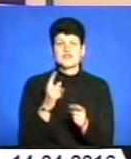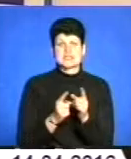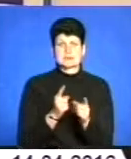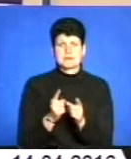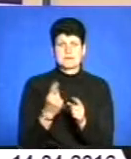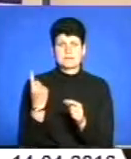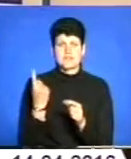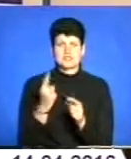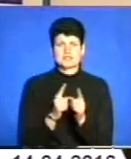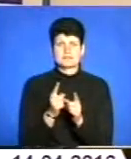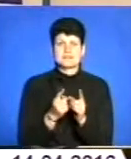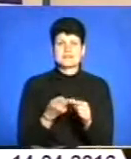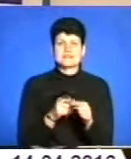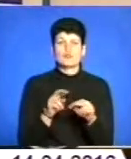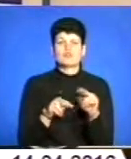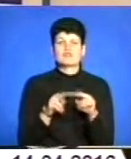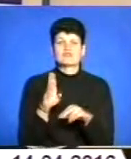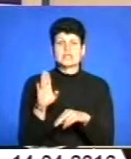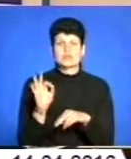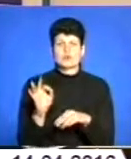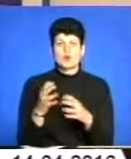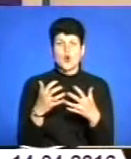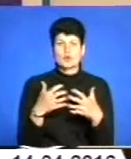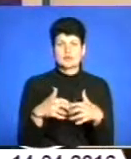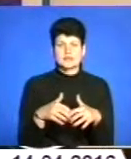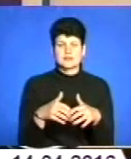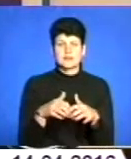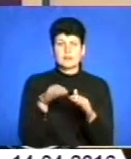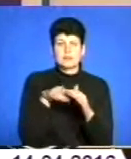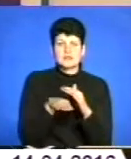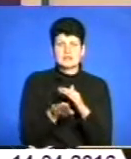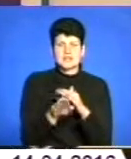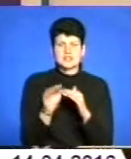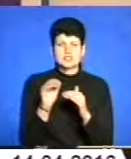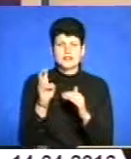Перша зміна – це будівництво обладнання в підвалах житлових будинків, яке